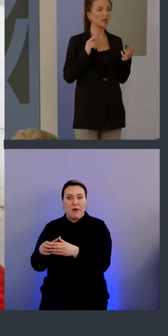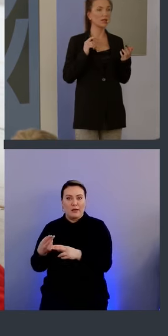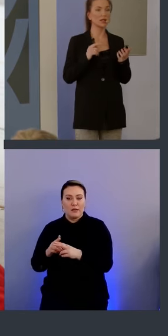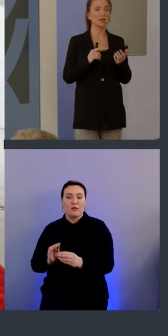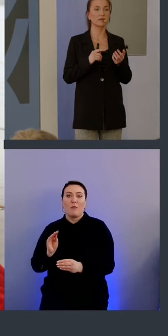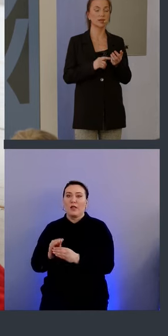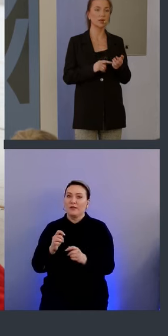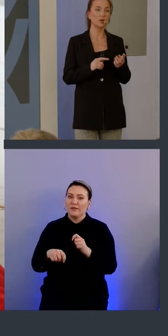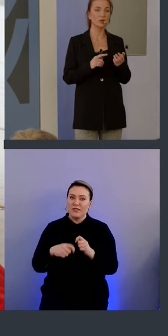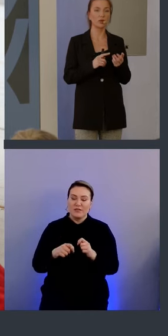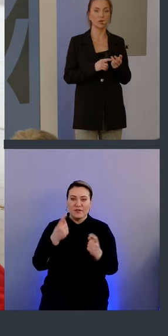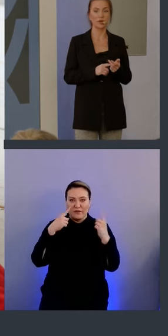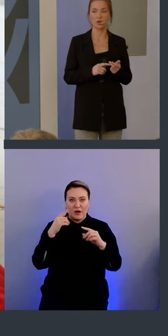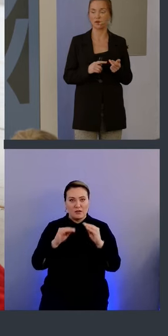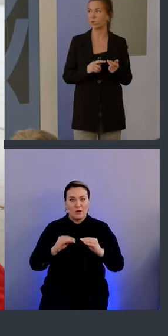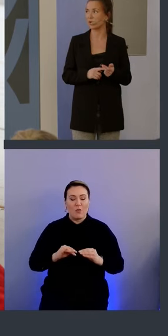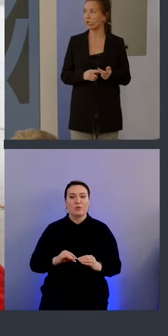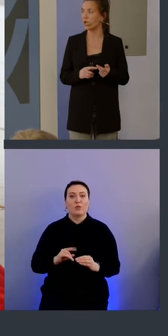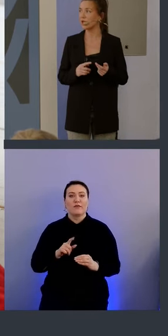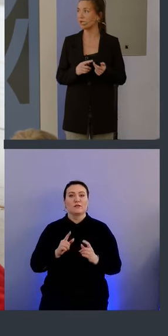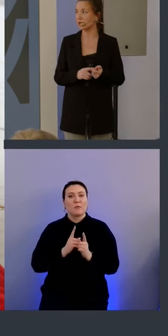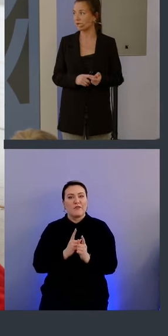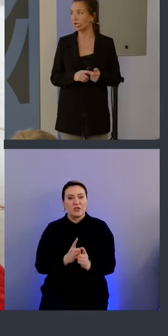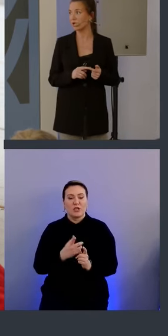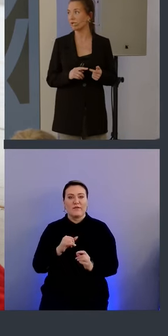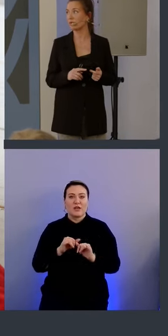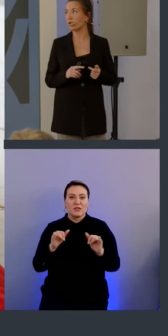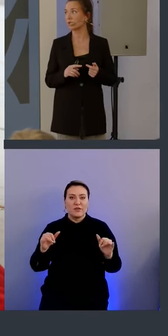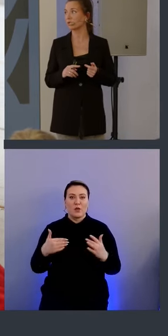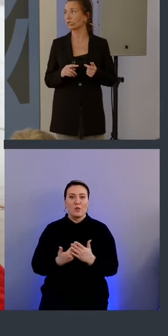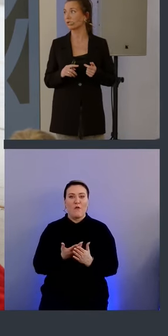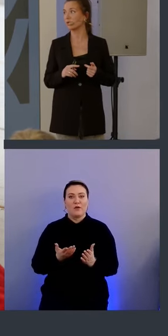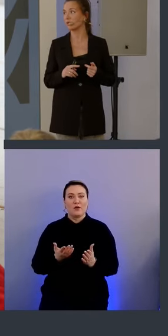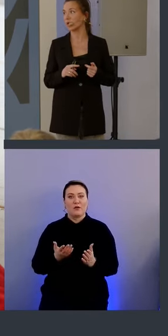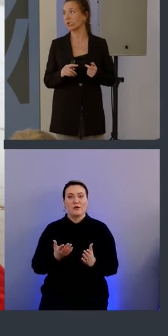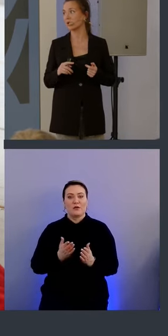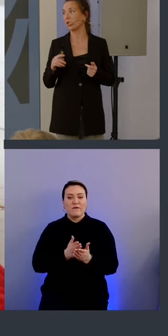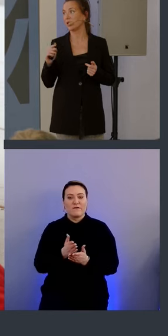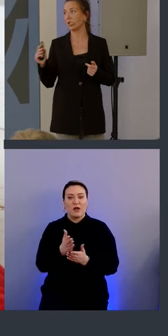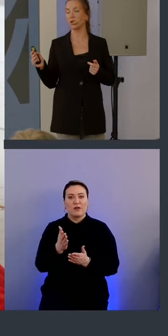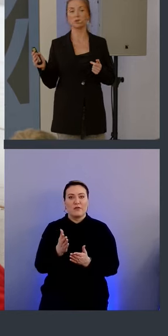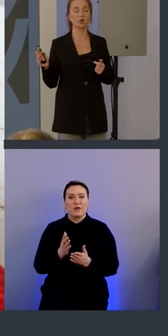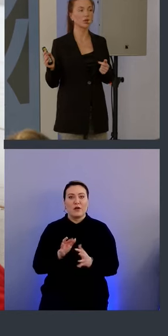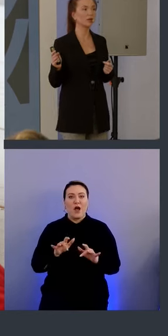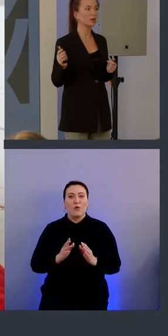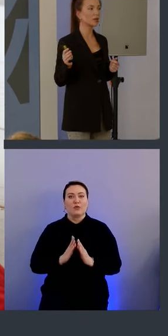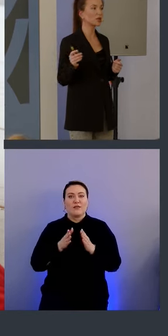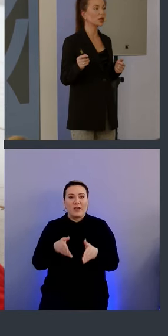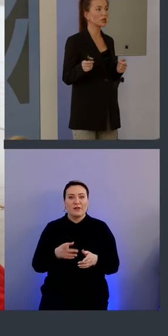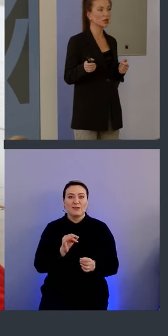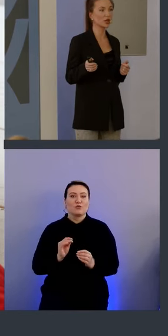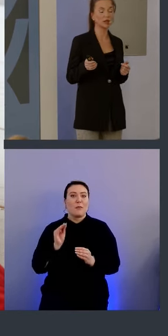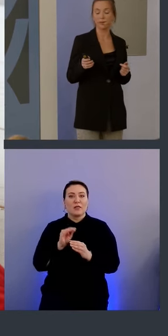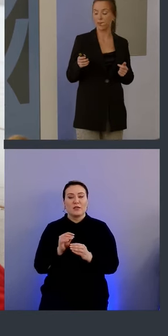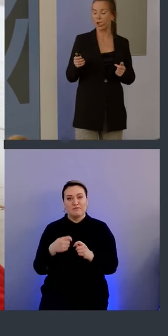дополнительные инвестиции в разработку, в сопровождение, в развитие новых факторов аутентификации и, безусловно,